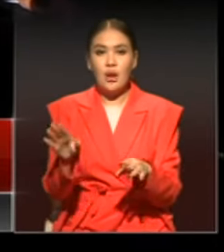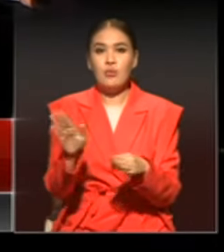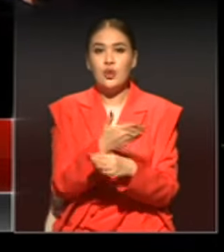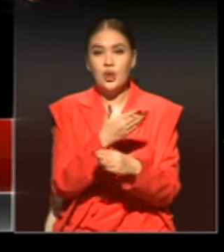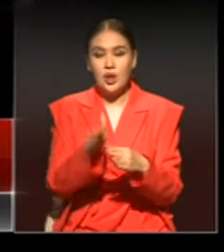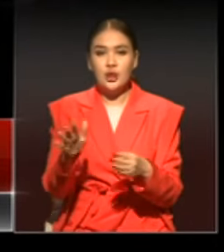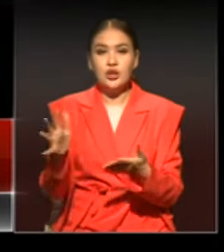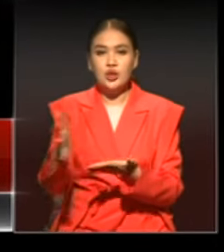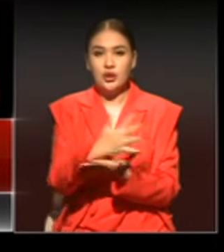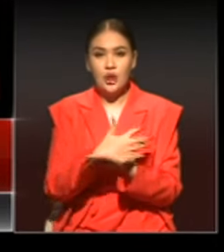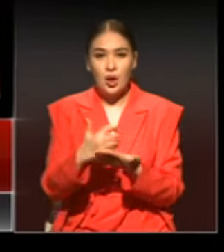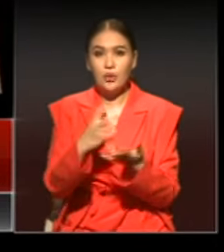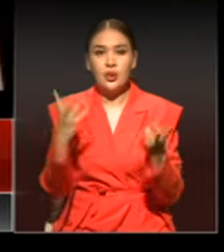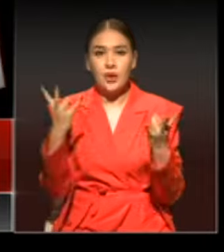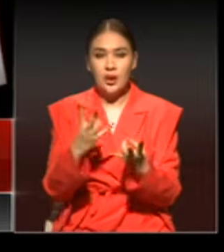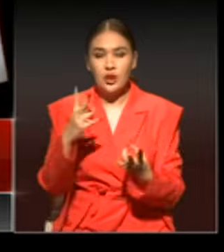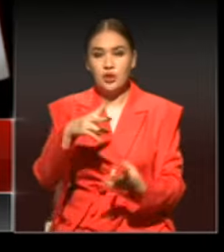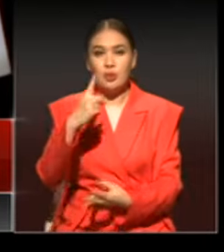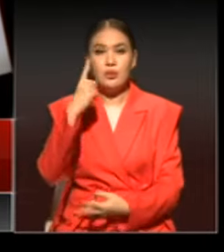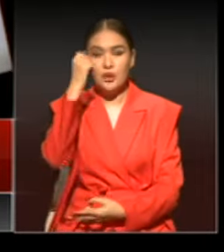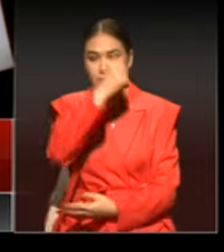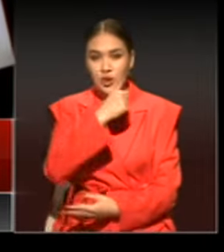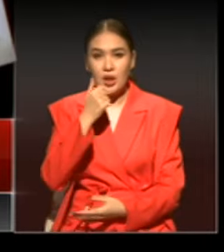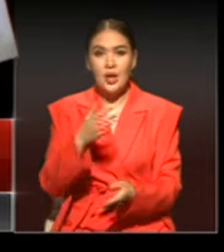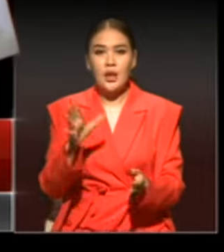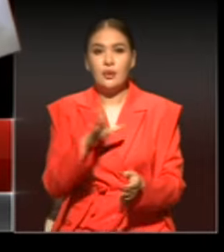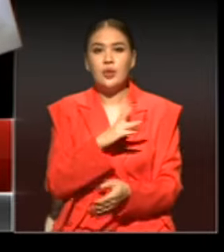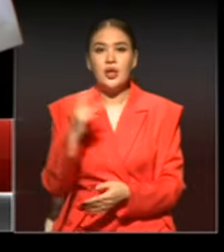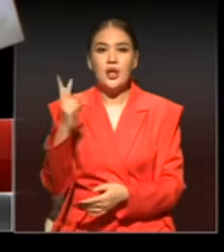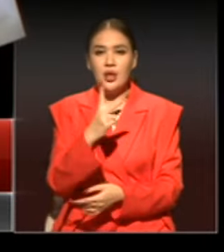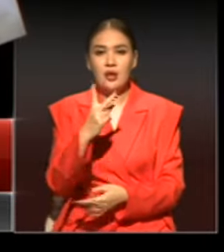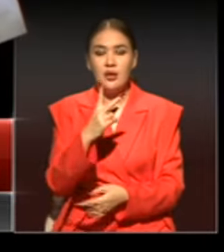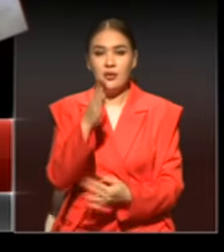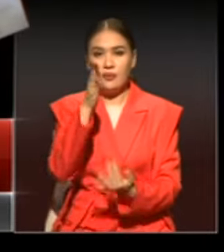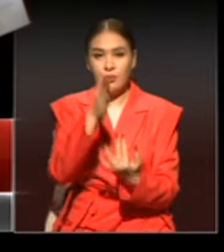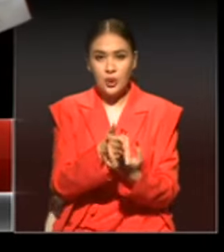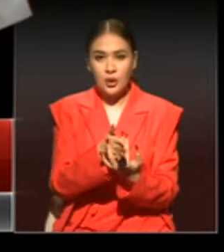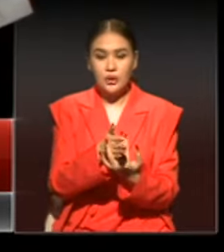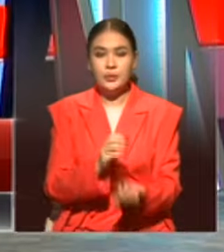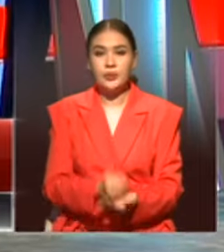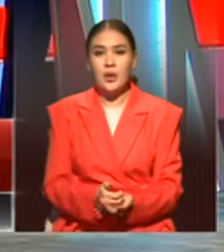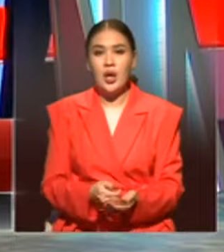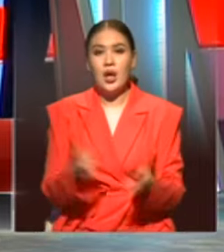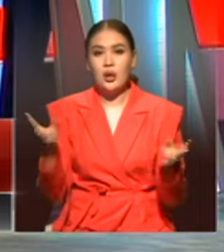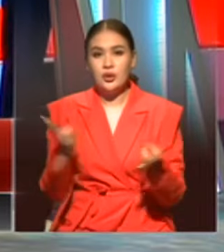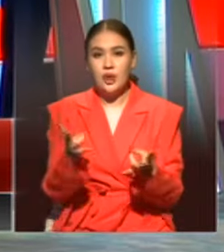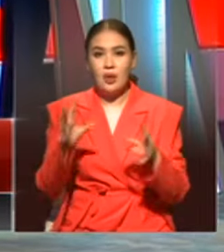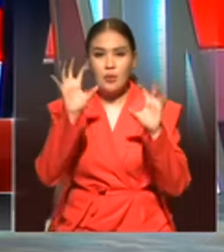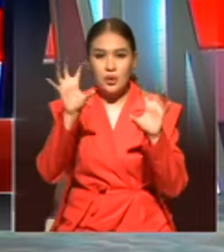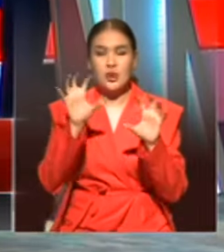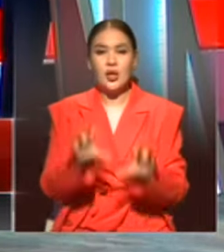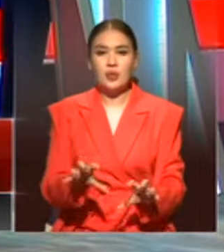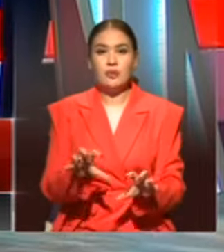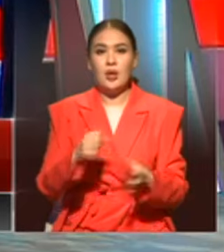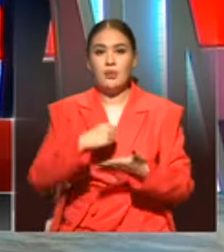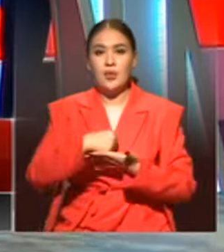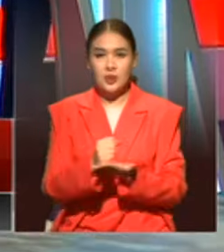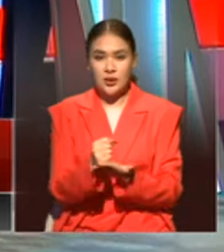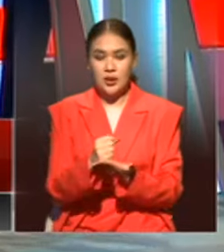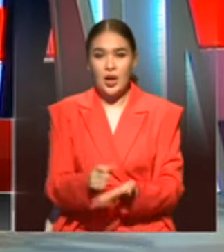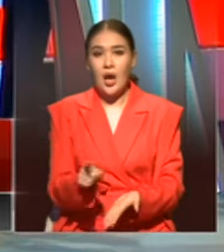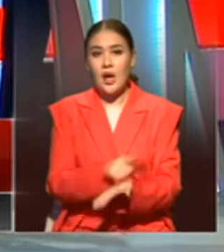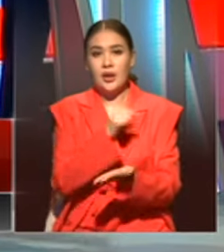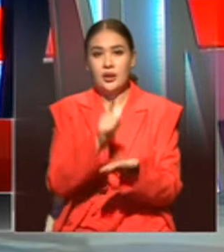да нормаларды біз қарастырғанбыз 21 жылы, ол деген кем дегенде екі фракцияға бөліп деген сияқты, ол нормалардың барлық заңнамалық тұрғыда бекітілген.